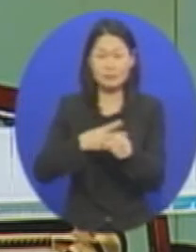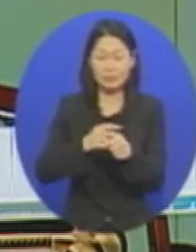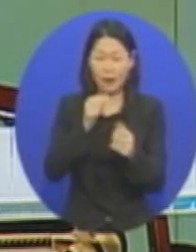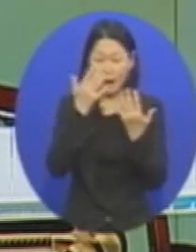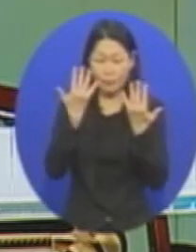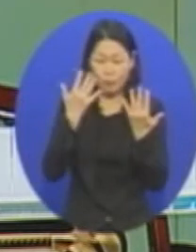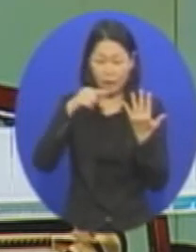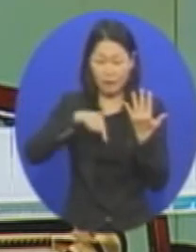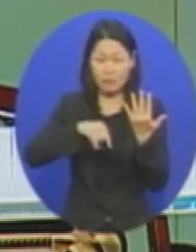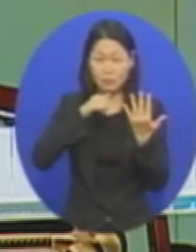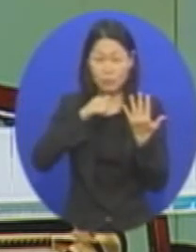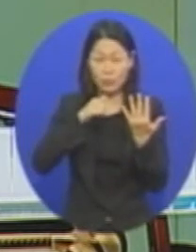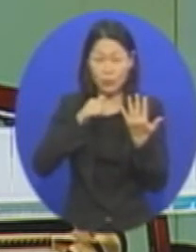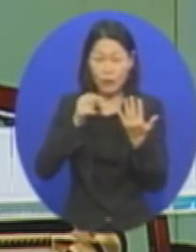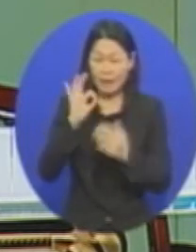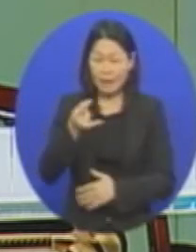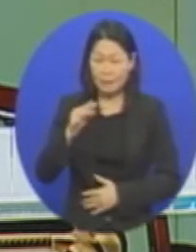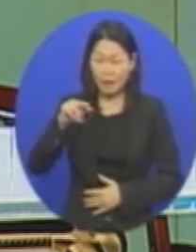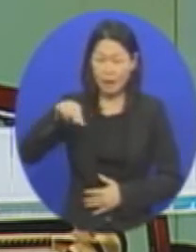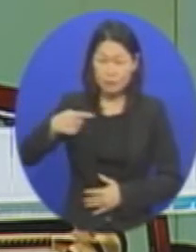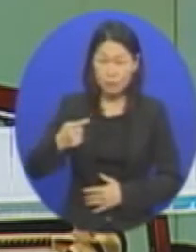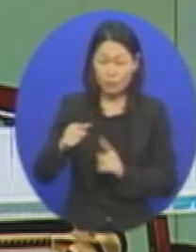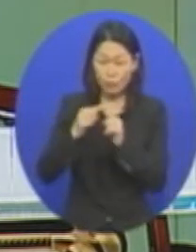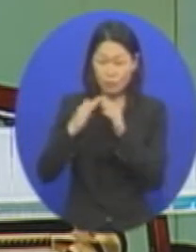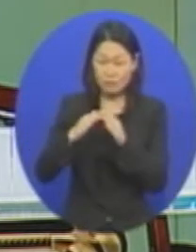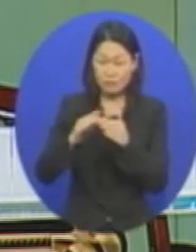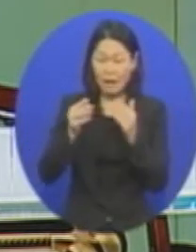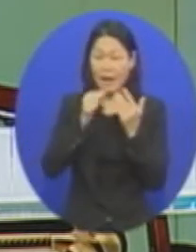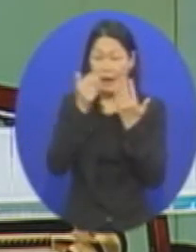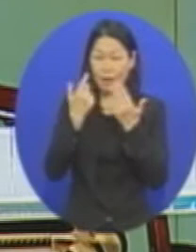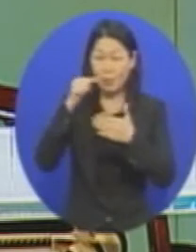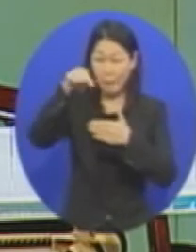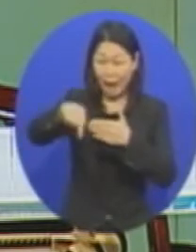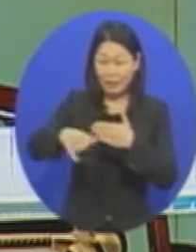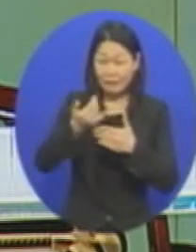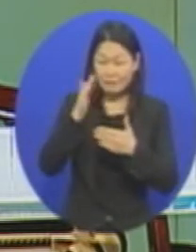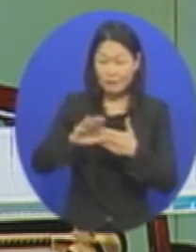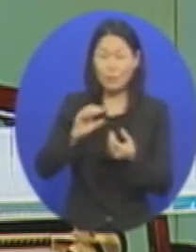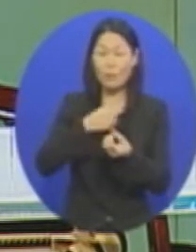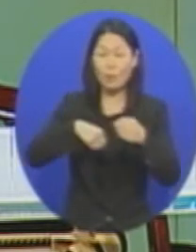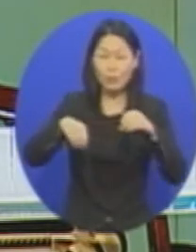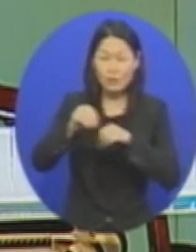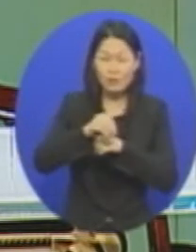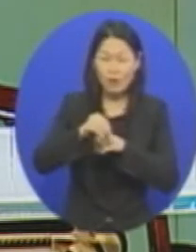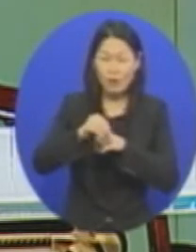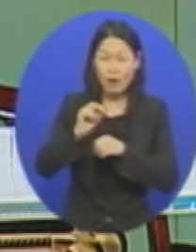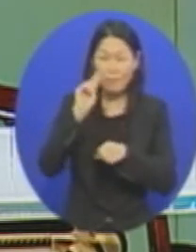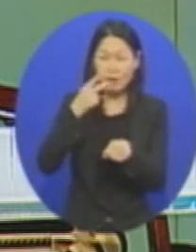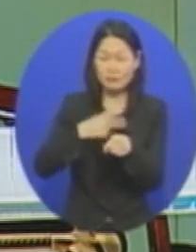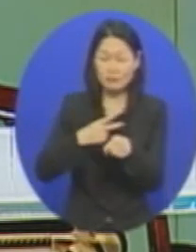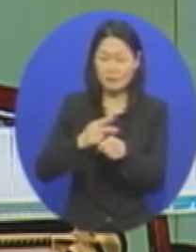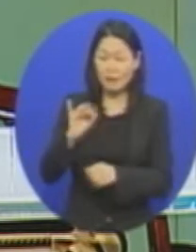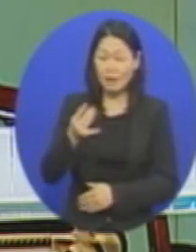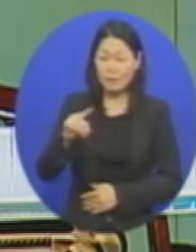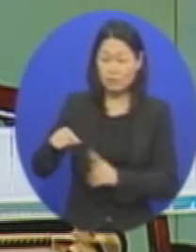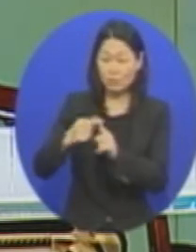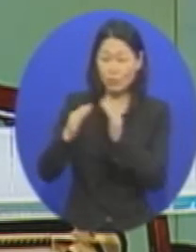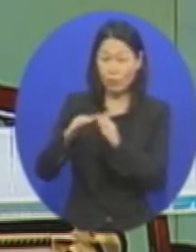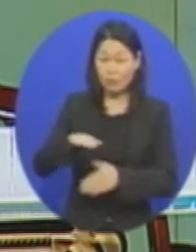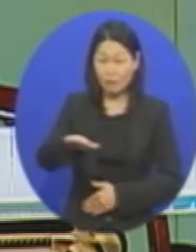있고 에베소 교인들을 감옥 바깥 왜 있는데 사도 바울이 오히려 앱에서 교인들에게 낙심하지 말라고 이렇게 말을 하니